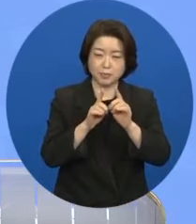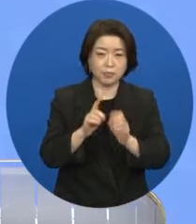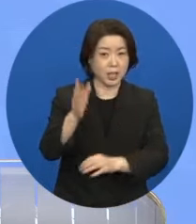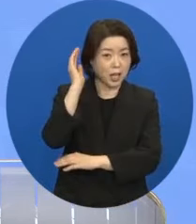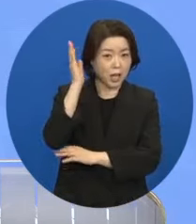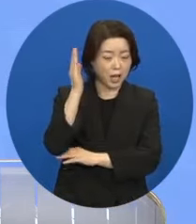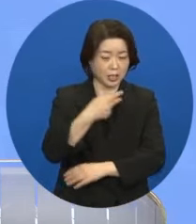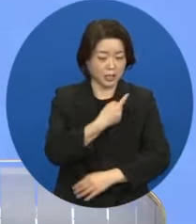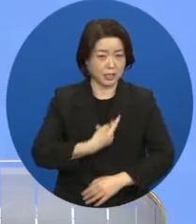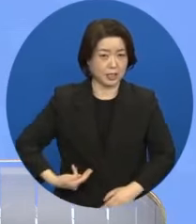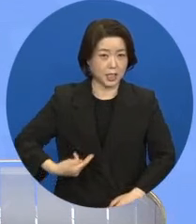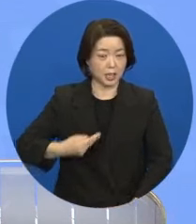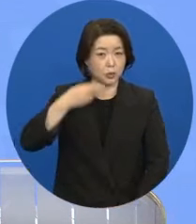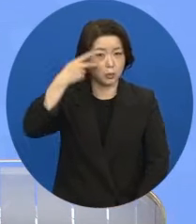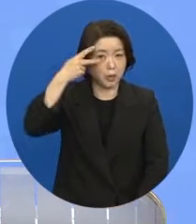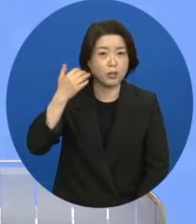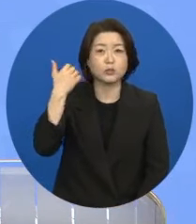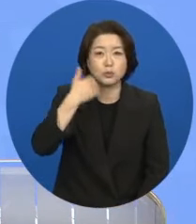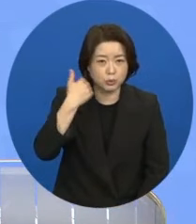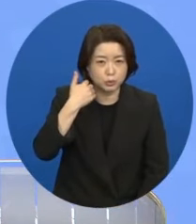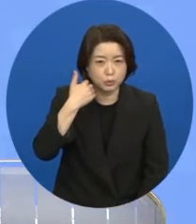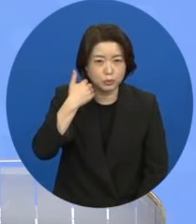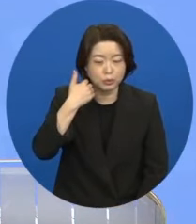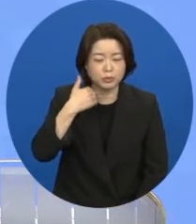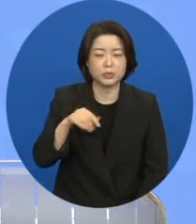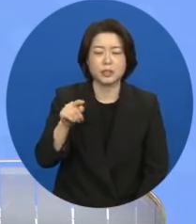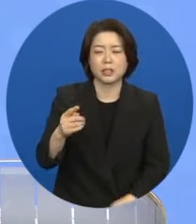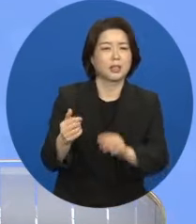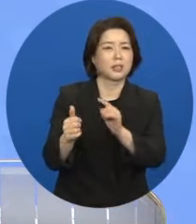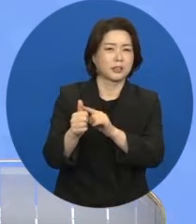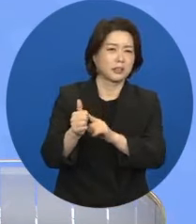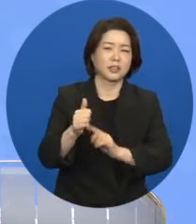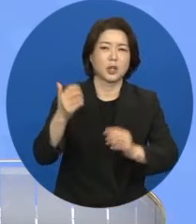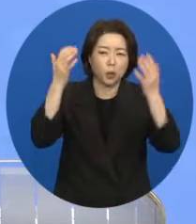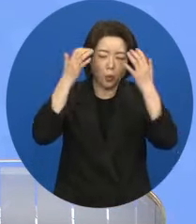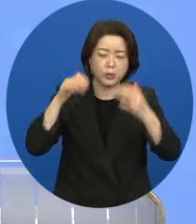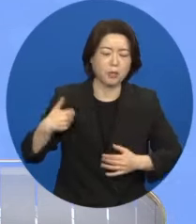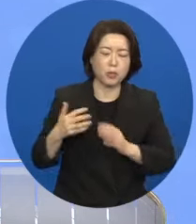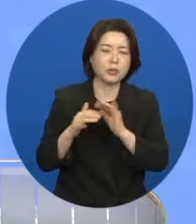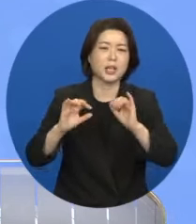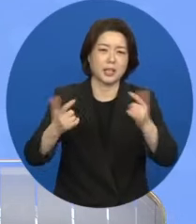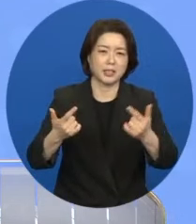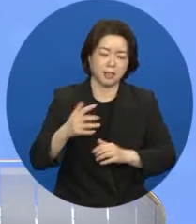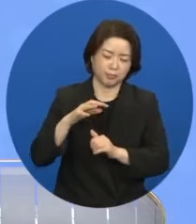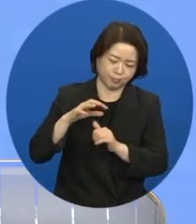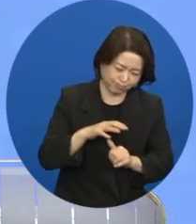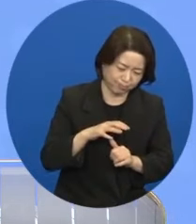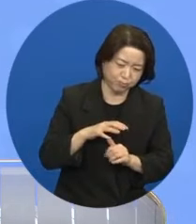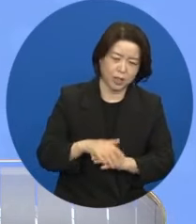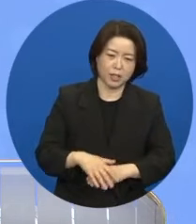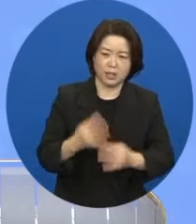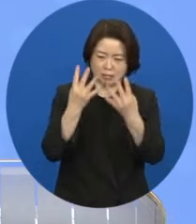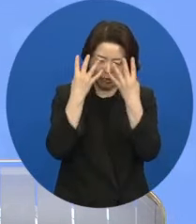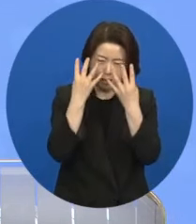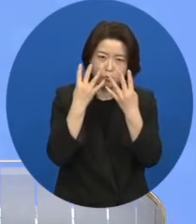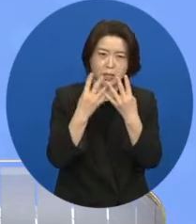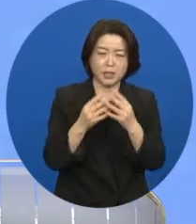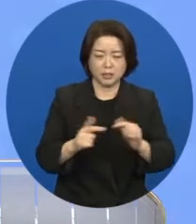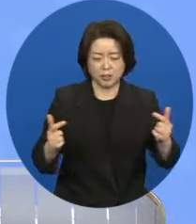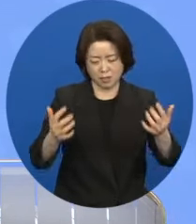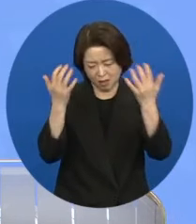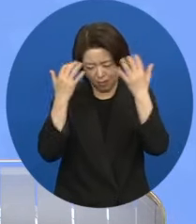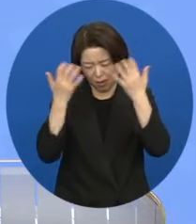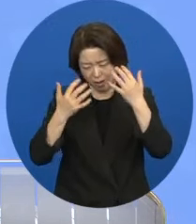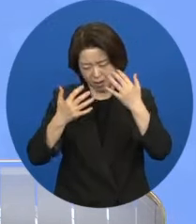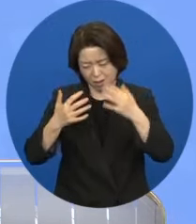누구인지 우리는 알고 있습니다 그는 고난 모르는 자가 아니고요 그는 박해를 받았던 사람이고 감옥에 많은 고난을